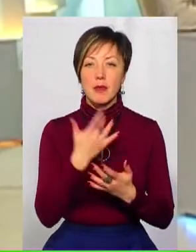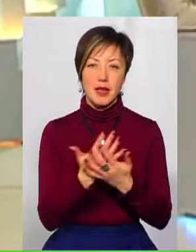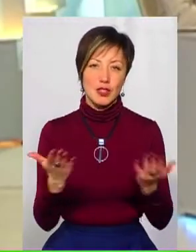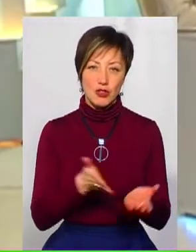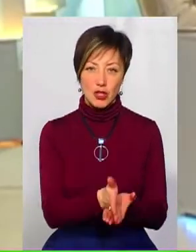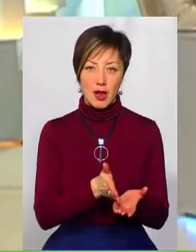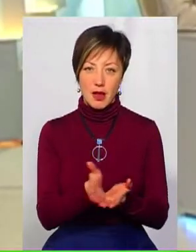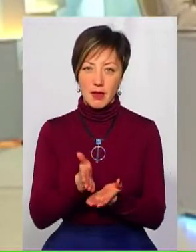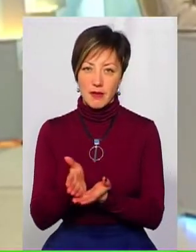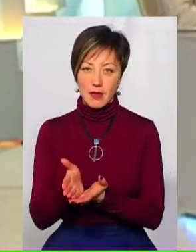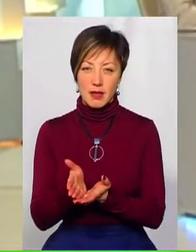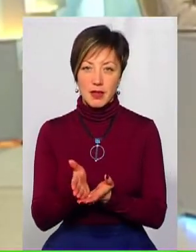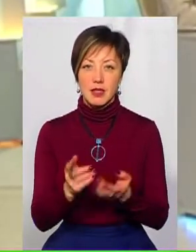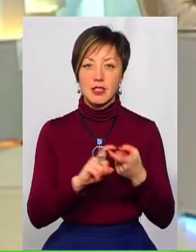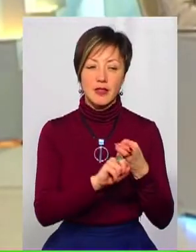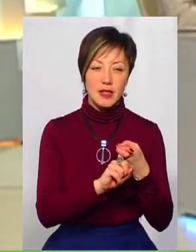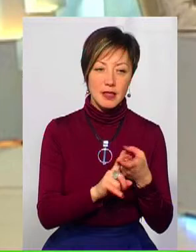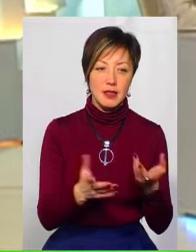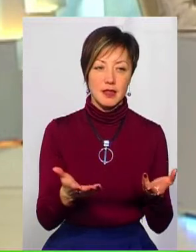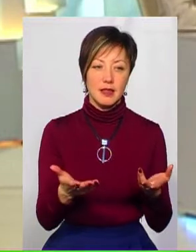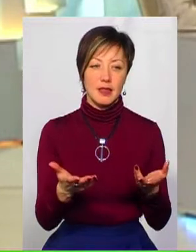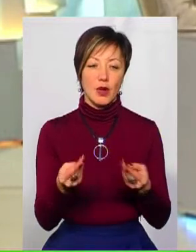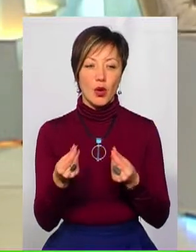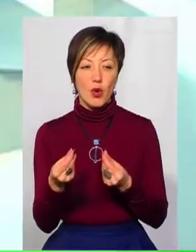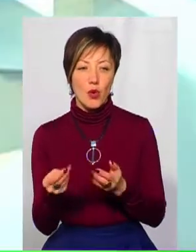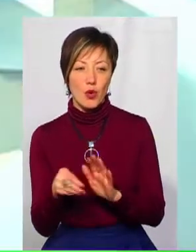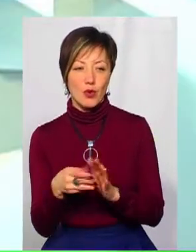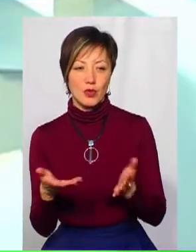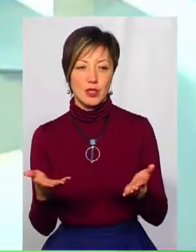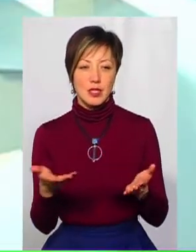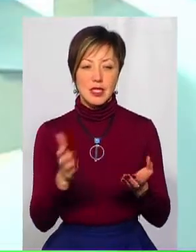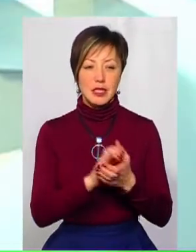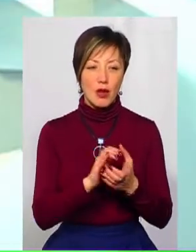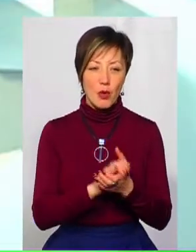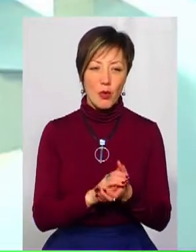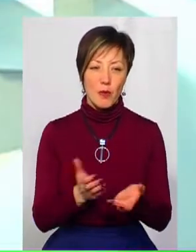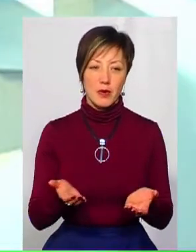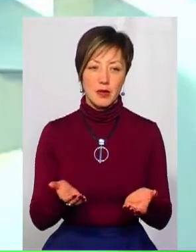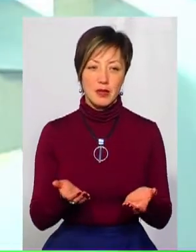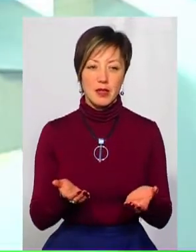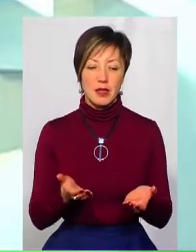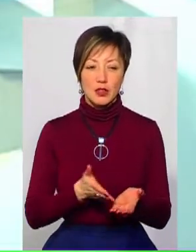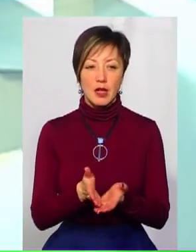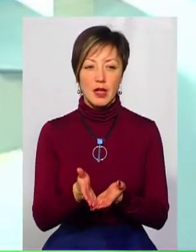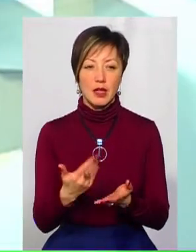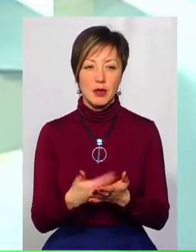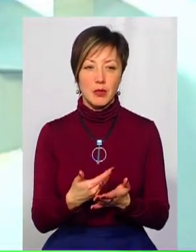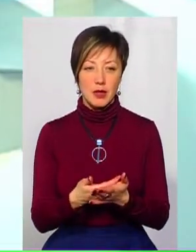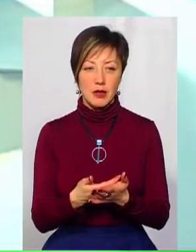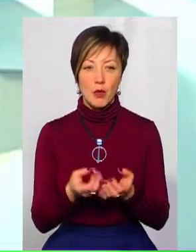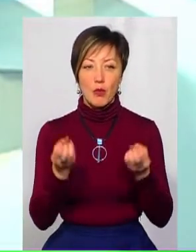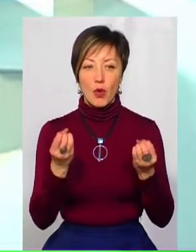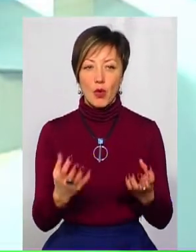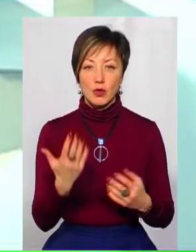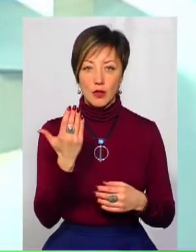шляхів. Тобто шляхи зв'язків, шляхи грошей, шляхи знайомих, шляхи, наприклад, просто